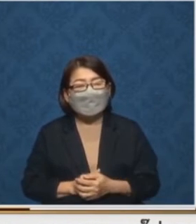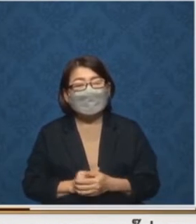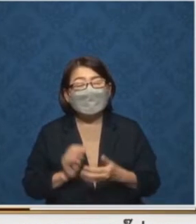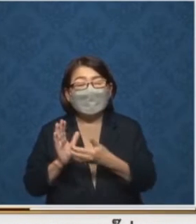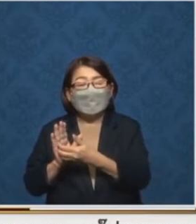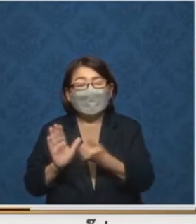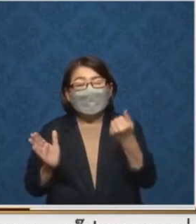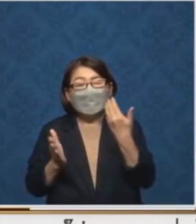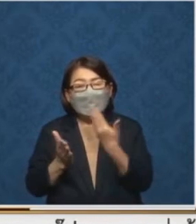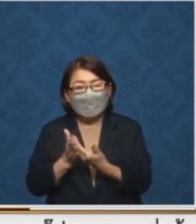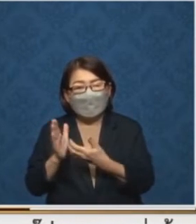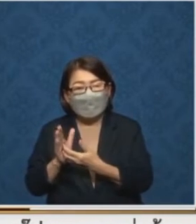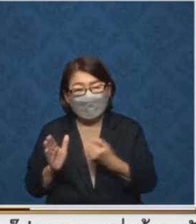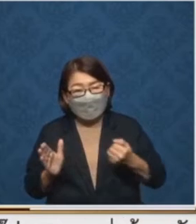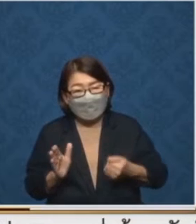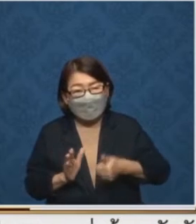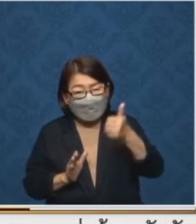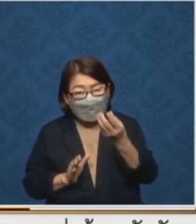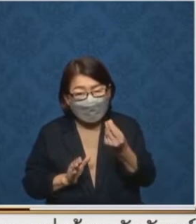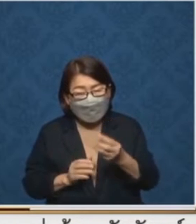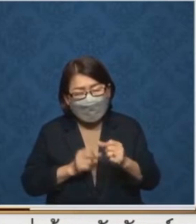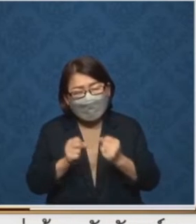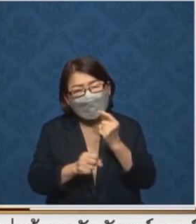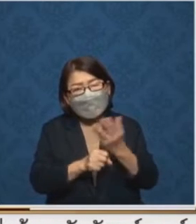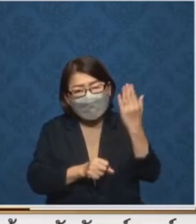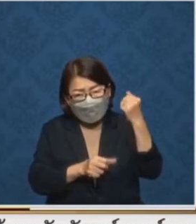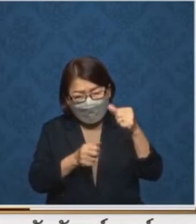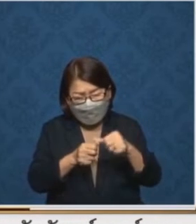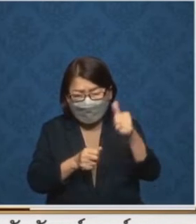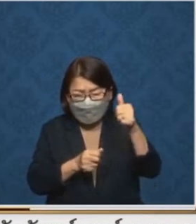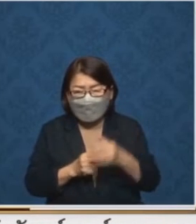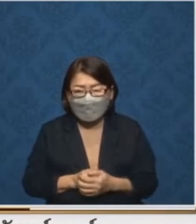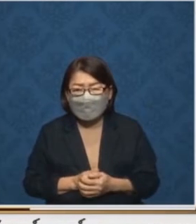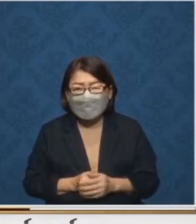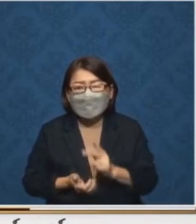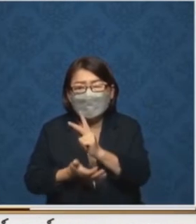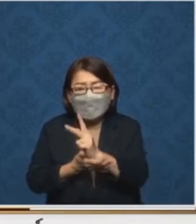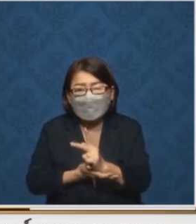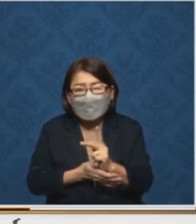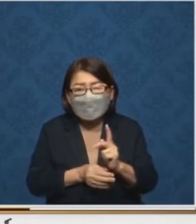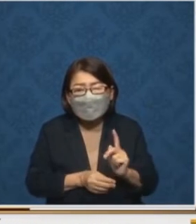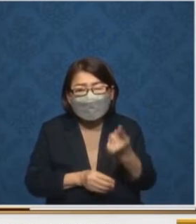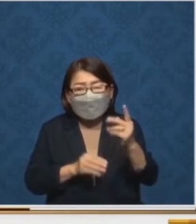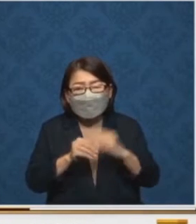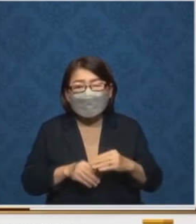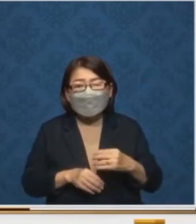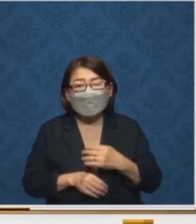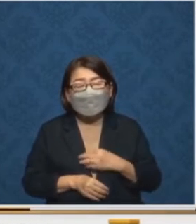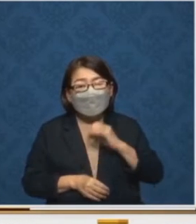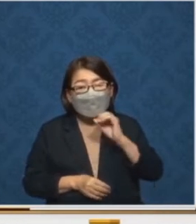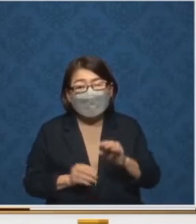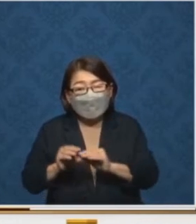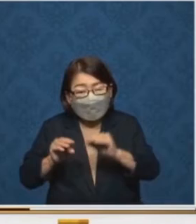21 แต่ปากฏวานี่ผ่านมาไปกวาจนถวัที่ 2 กันยายนตัวเลขลาสุดสภาภัิออกมาเลย